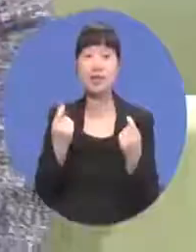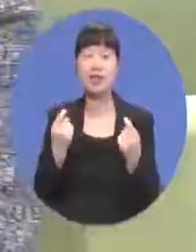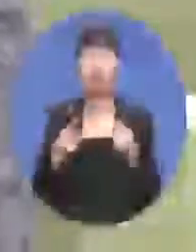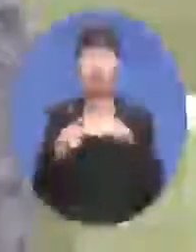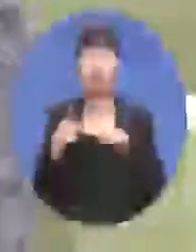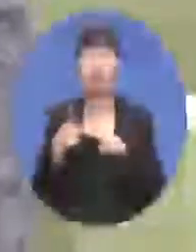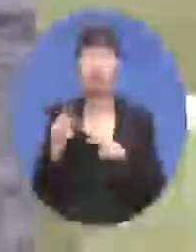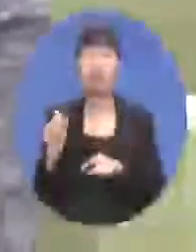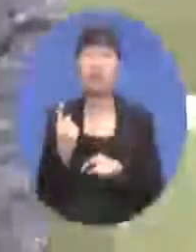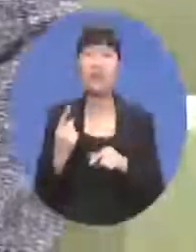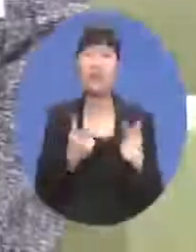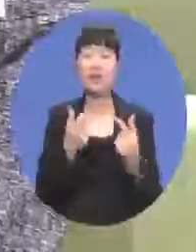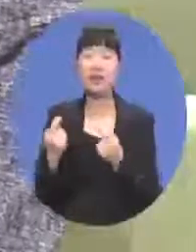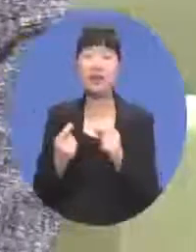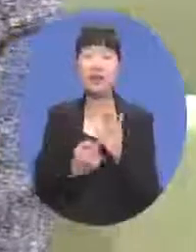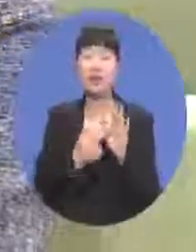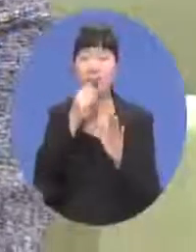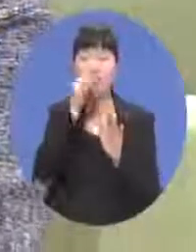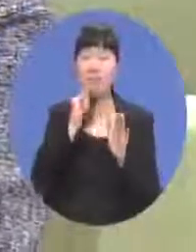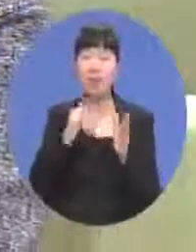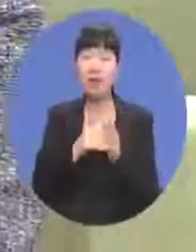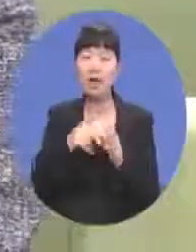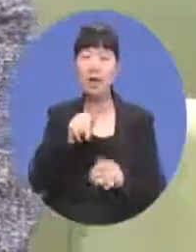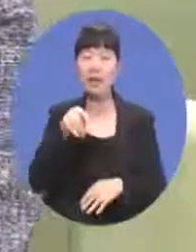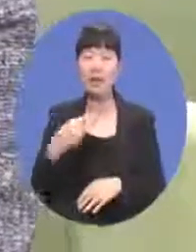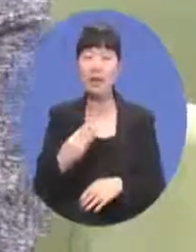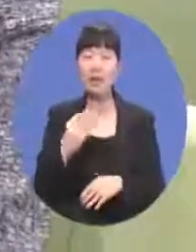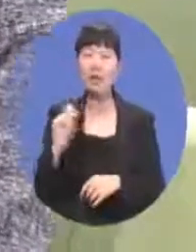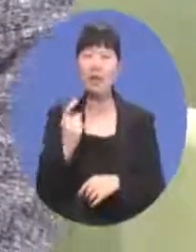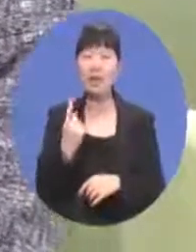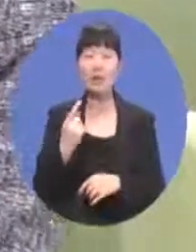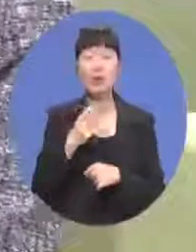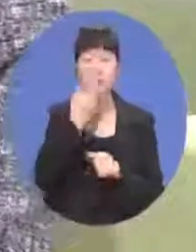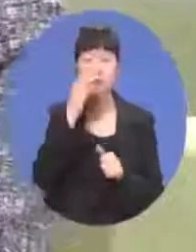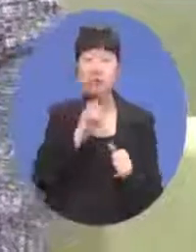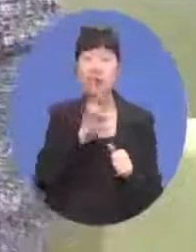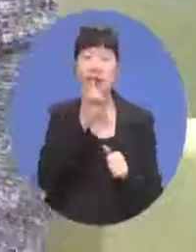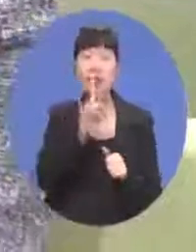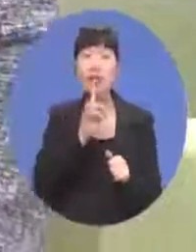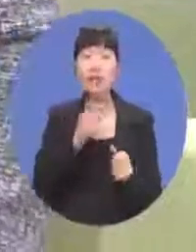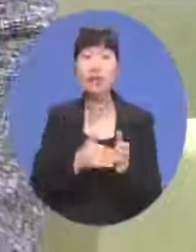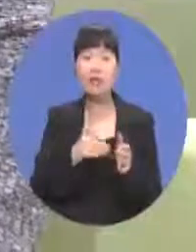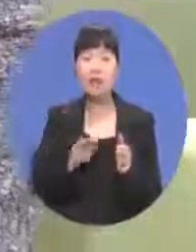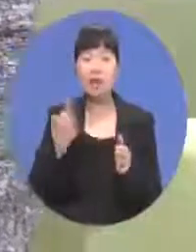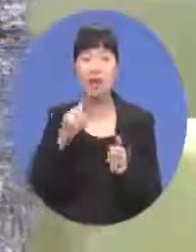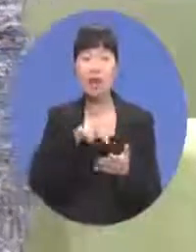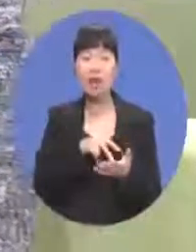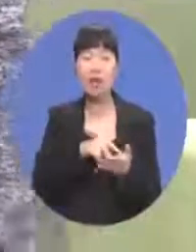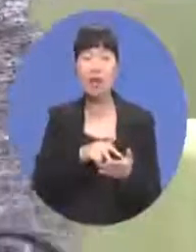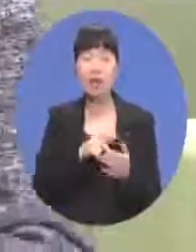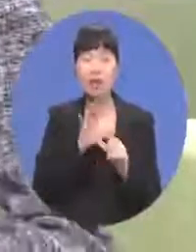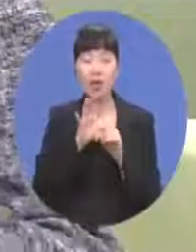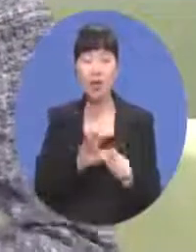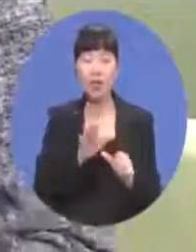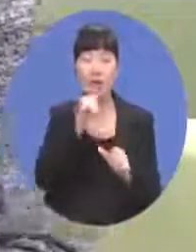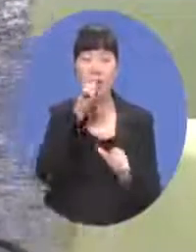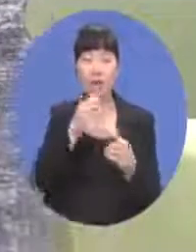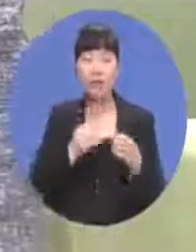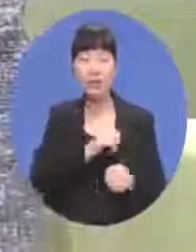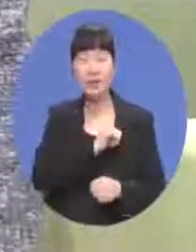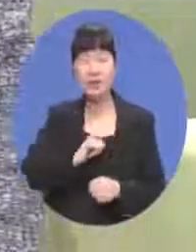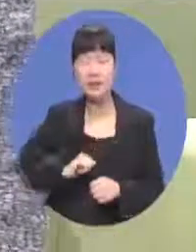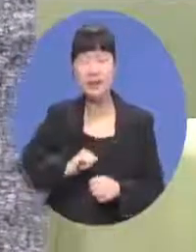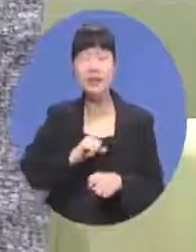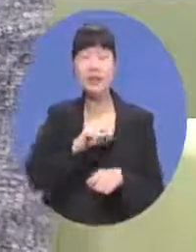사실 두 가지 요인 다 있어요. 그러니까 이제 기질적인 요인도 우리가 무시할 수가 없는데요. 어떤 아이들 같은 경우에는 주로 이렇게 억제하는, 그러니까 좀 많이